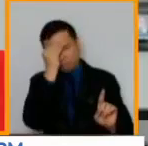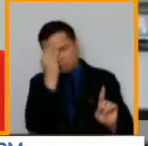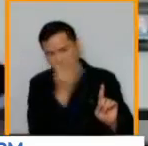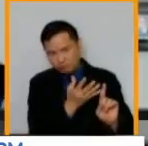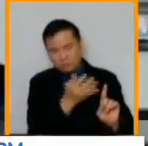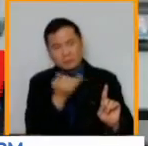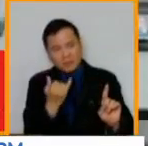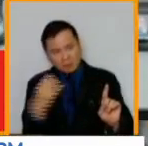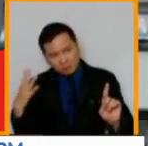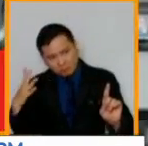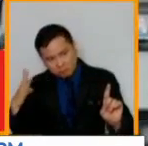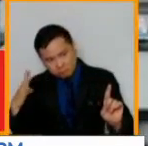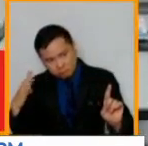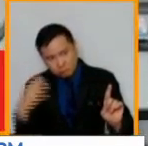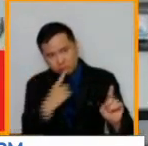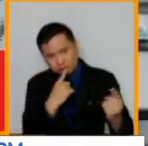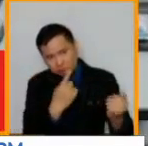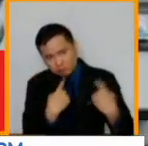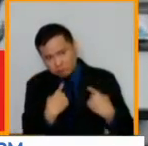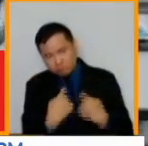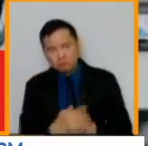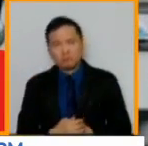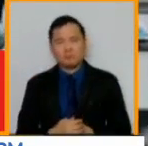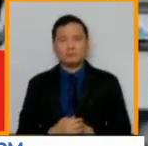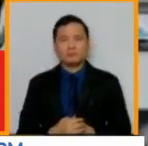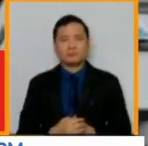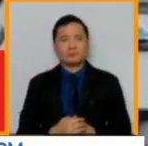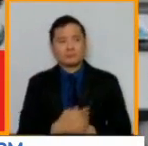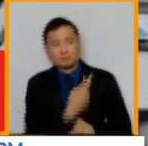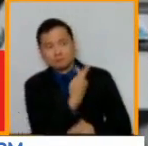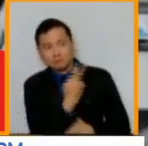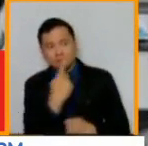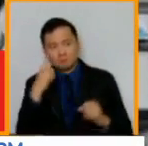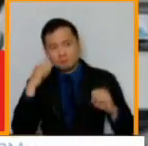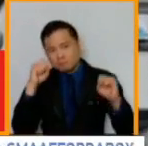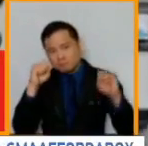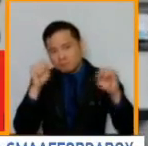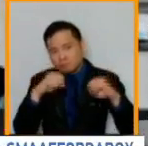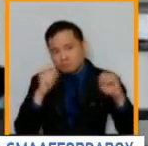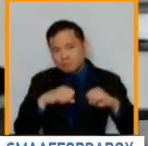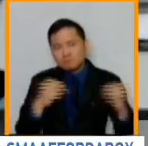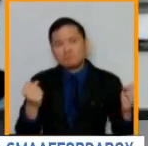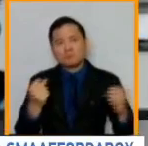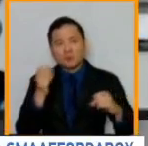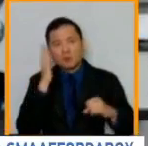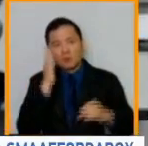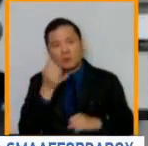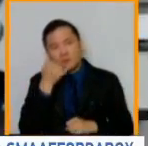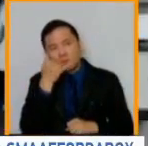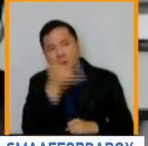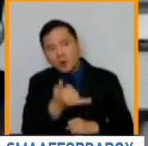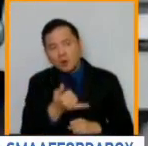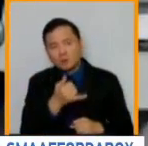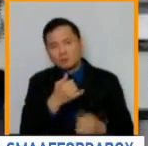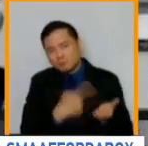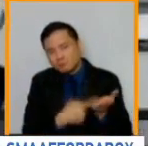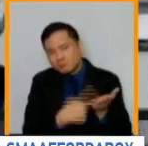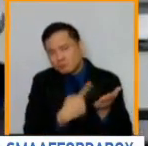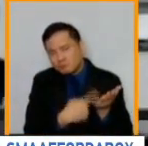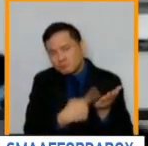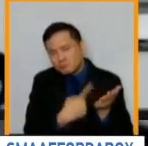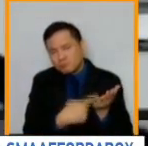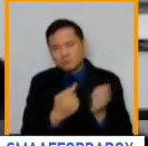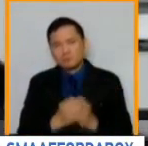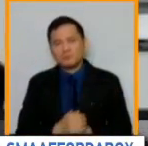get back to me. We agreed to discuss this matter over the telephone. Okay. So let it be in the